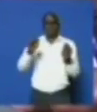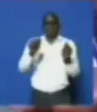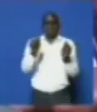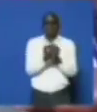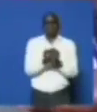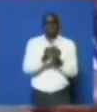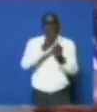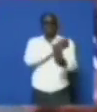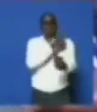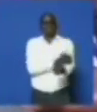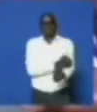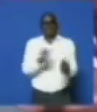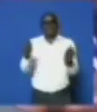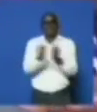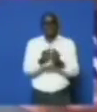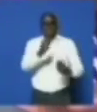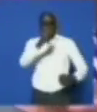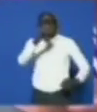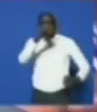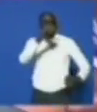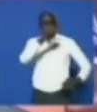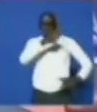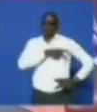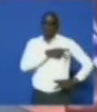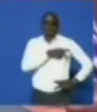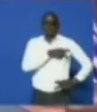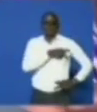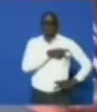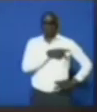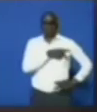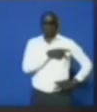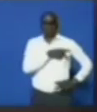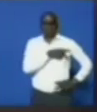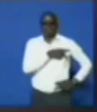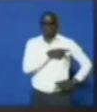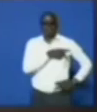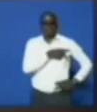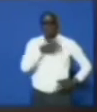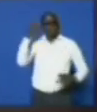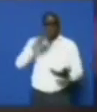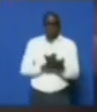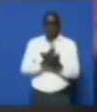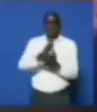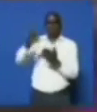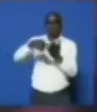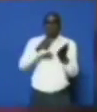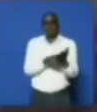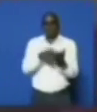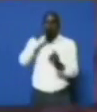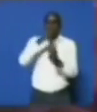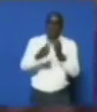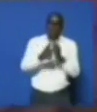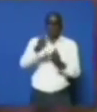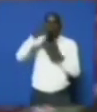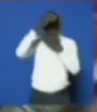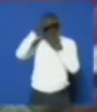avec les forces de défense et de sécurité par rapport au problème du terrorisme que nous